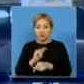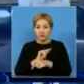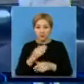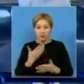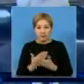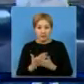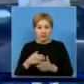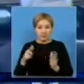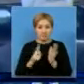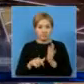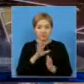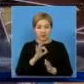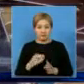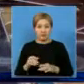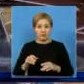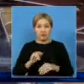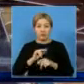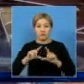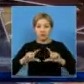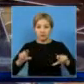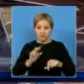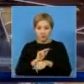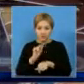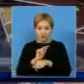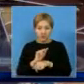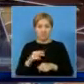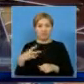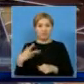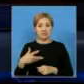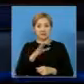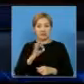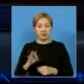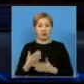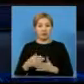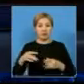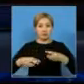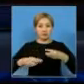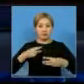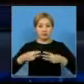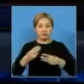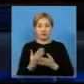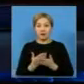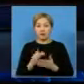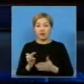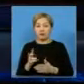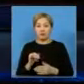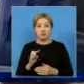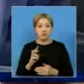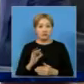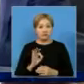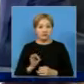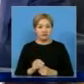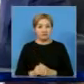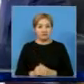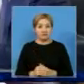котором 70% предметов преподаются в традиционном формате, 30% дистанционно с соблюдением санитарных